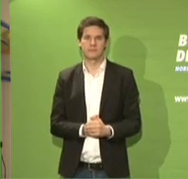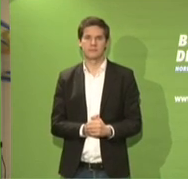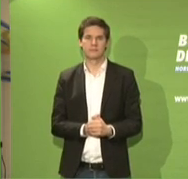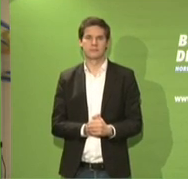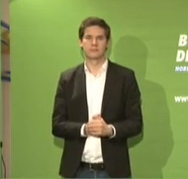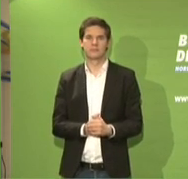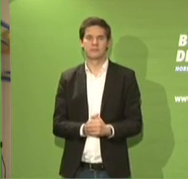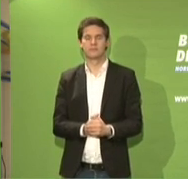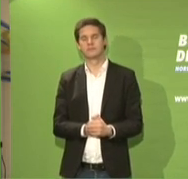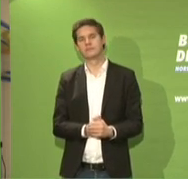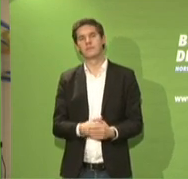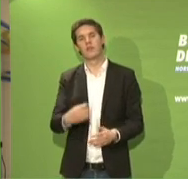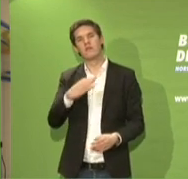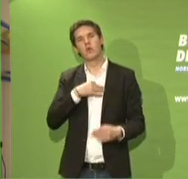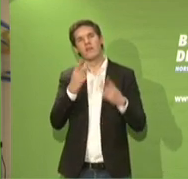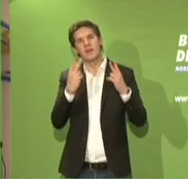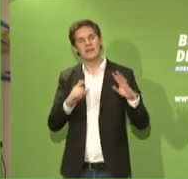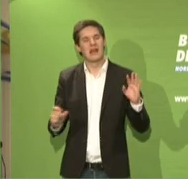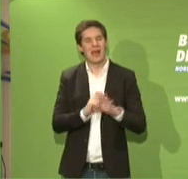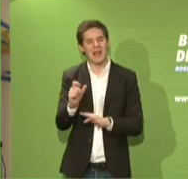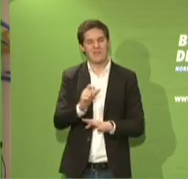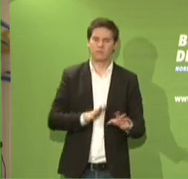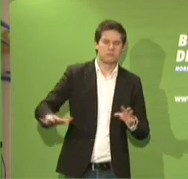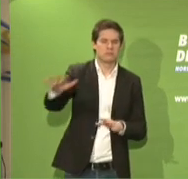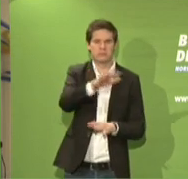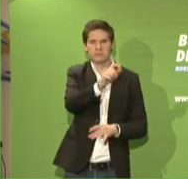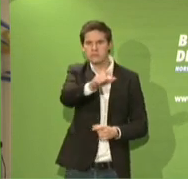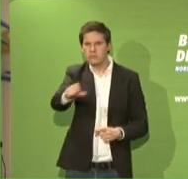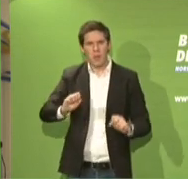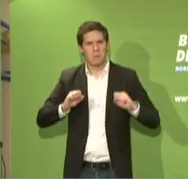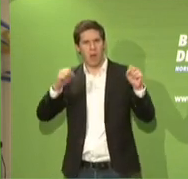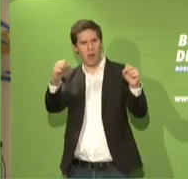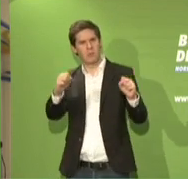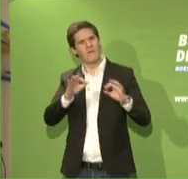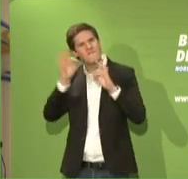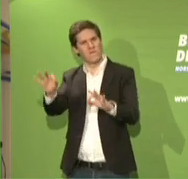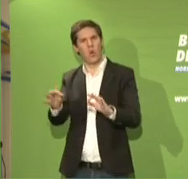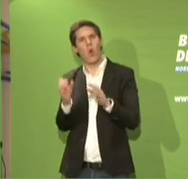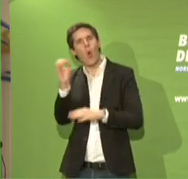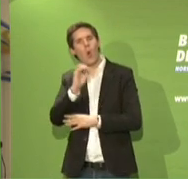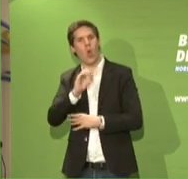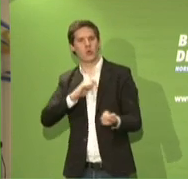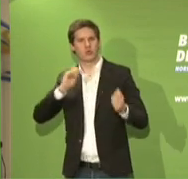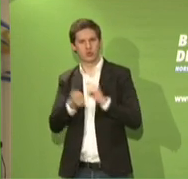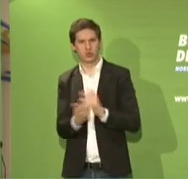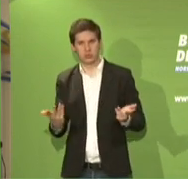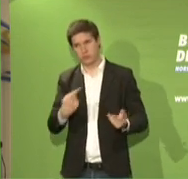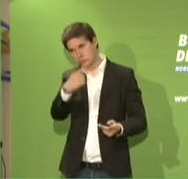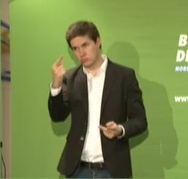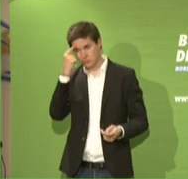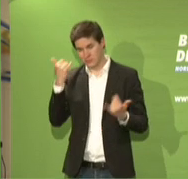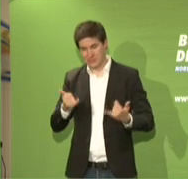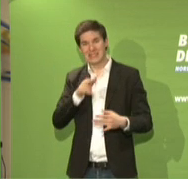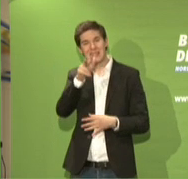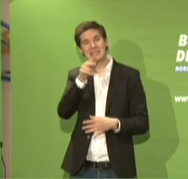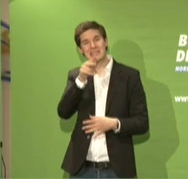Ich will eine NRW voller Akteurinnen und Akteure für einen ökologischen Wandel. Liebe Freundinnen und Freunde, wir sind 13.000